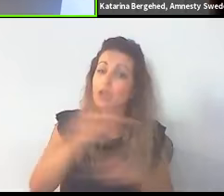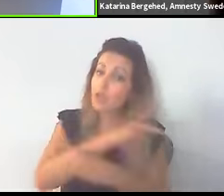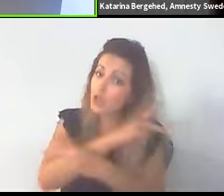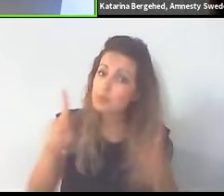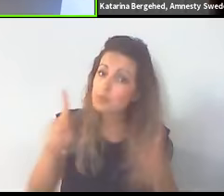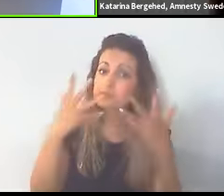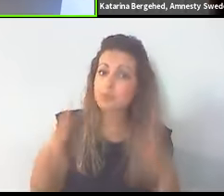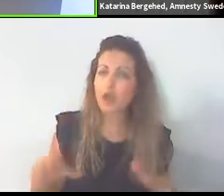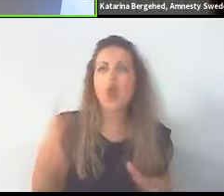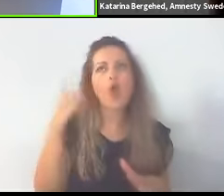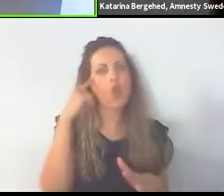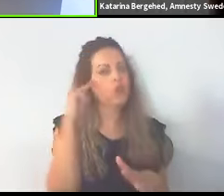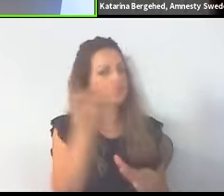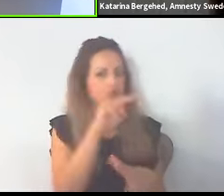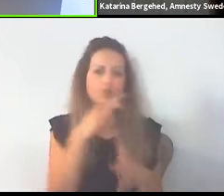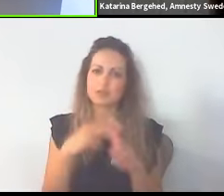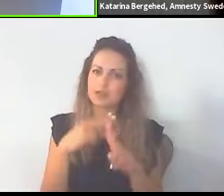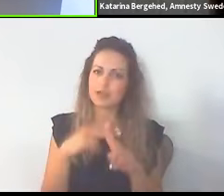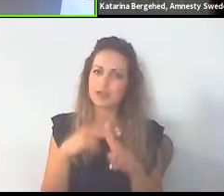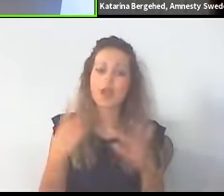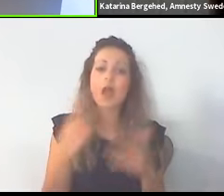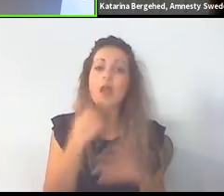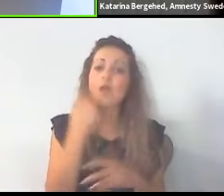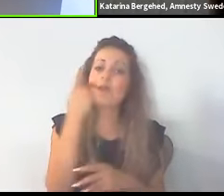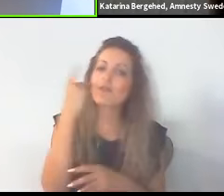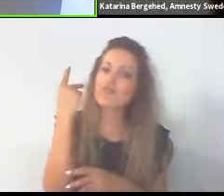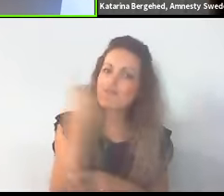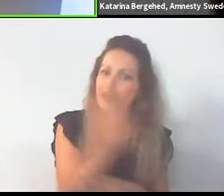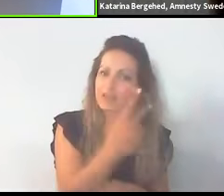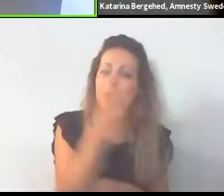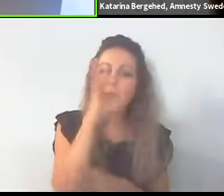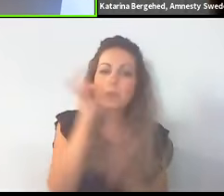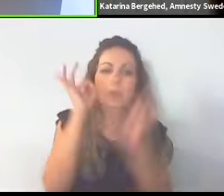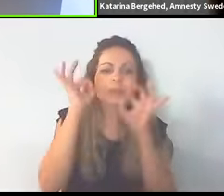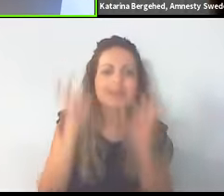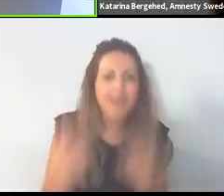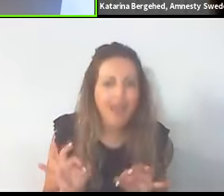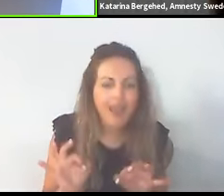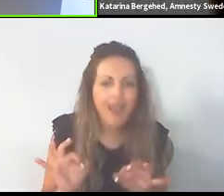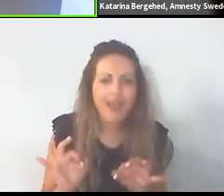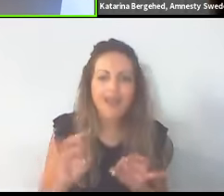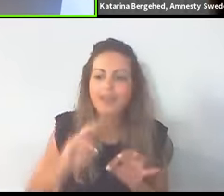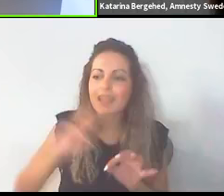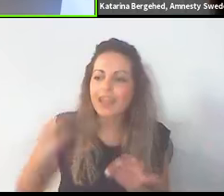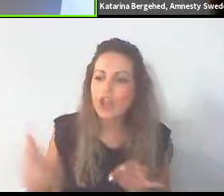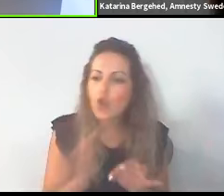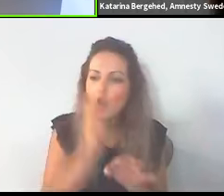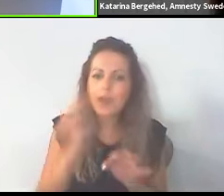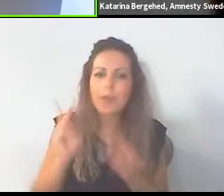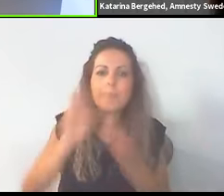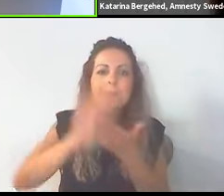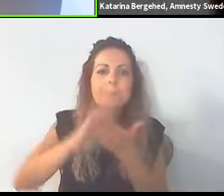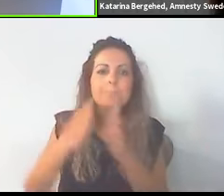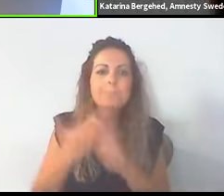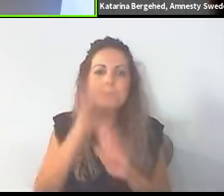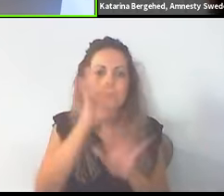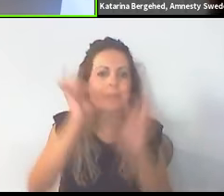διερεύνησης, ακριβώς γιατί αναδεικνύουν ποια μπορούν να είναι τα πρακτικά συγκεκριμένα αποτελέσματα μιας τέτοιας νομοθετικής